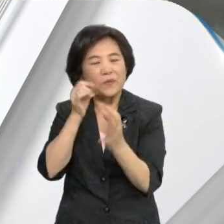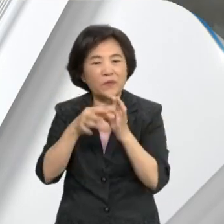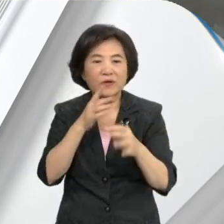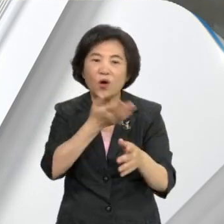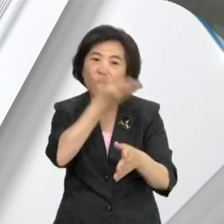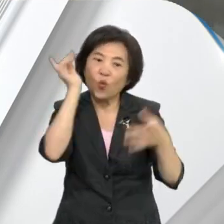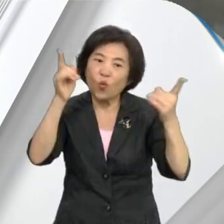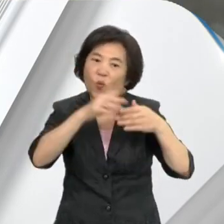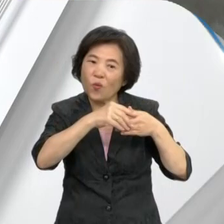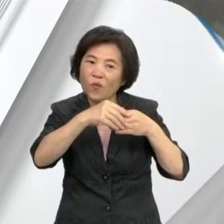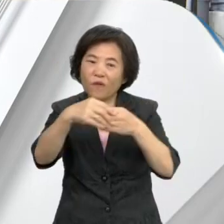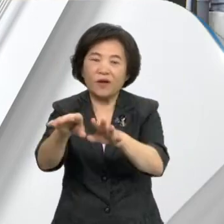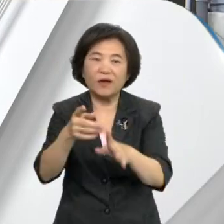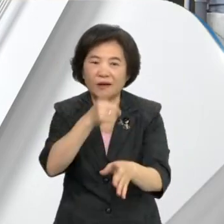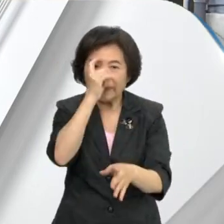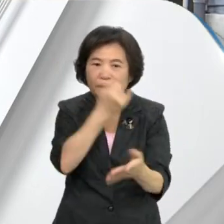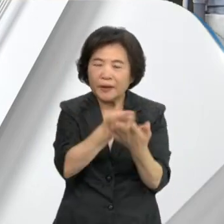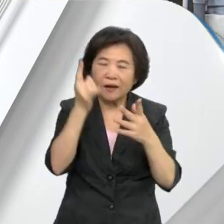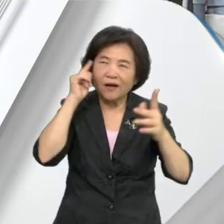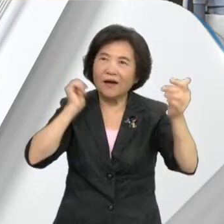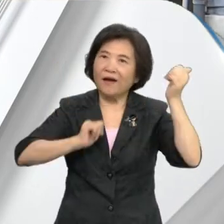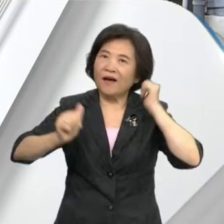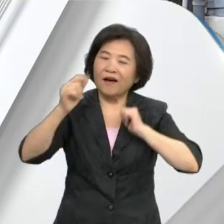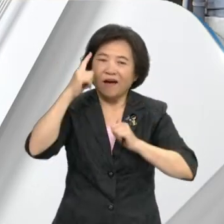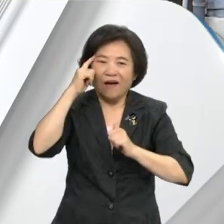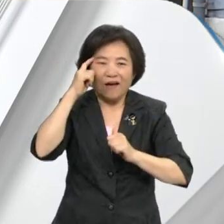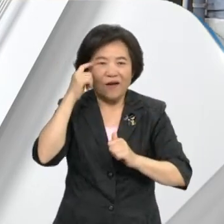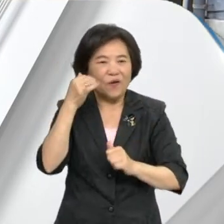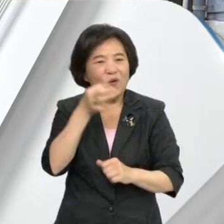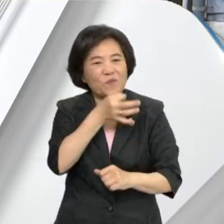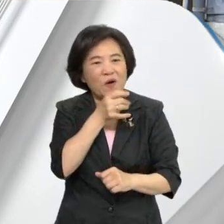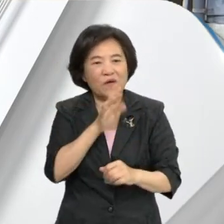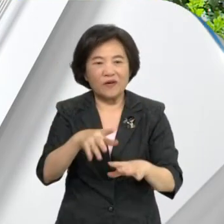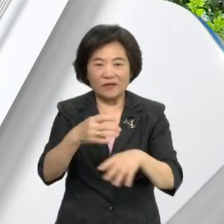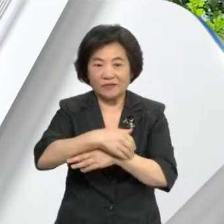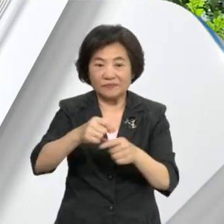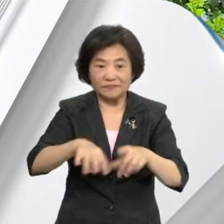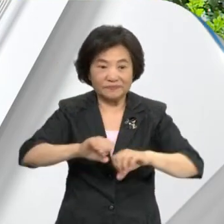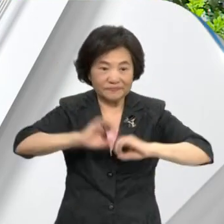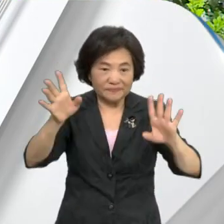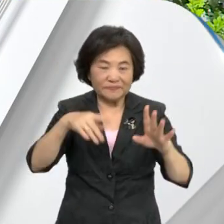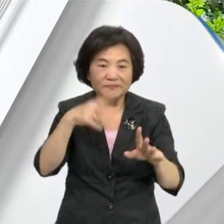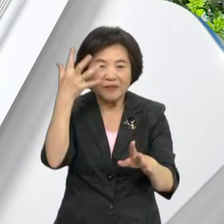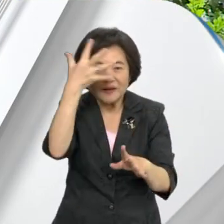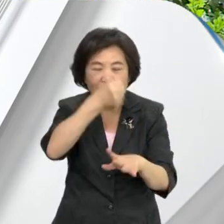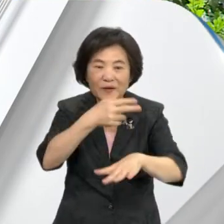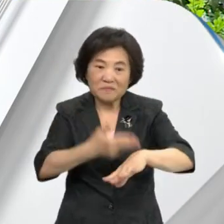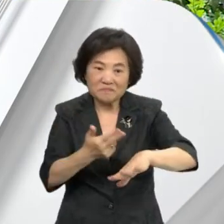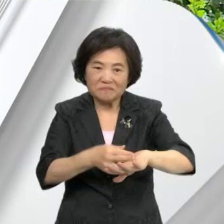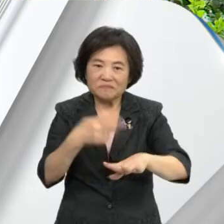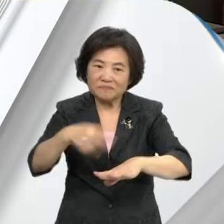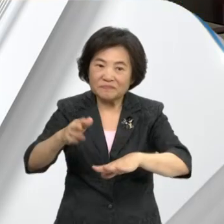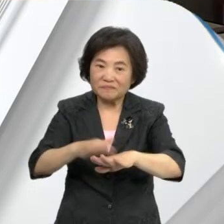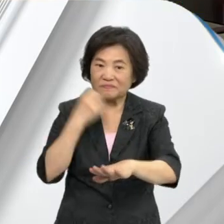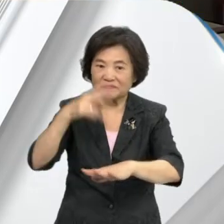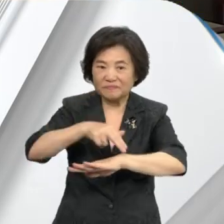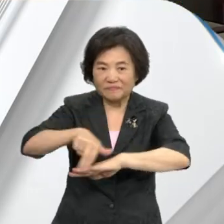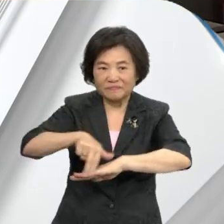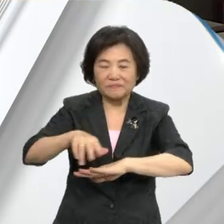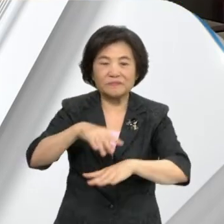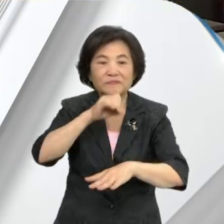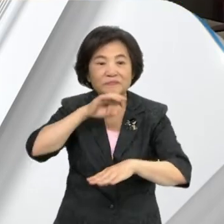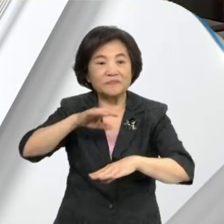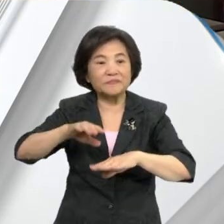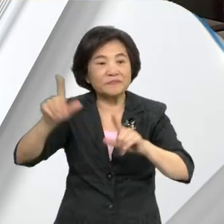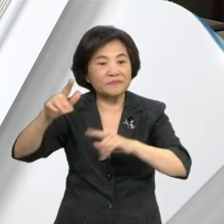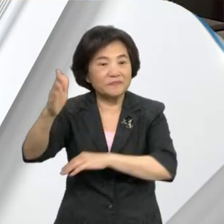礼场，以增本游客的回忆满满。公所再过几日天将会开始请老师傅规划修复，屏东县政府